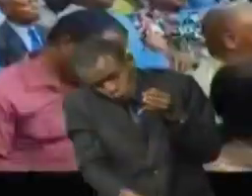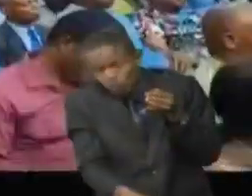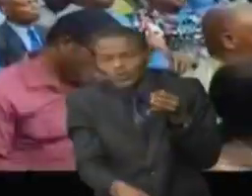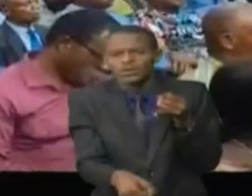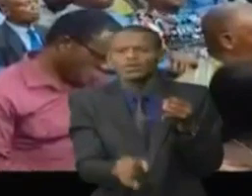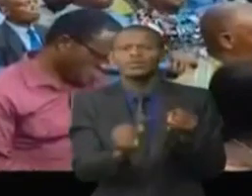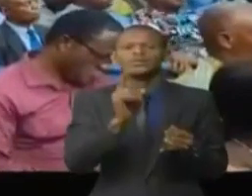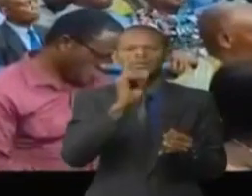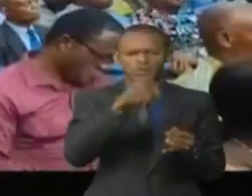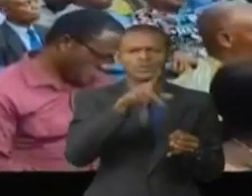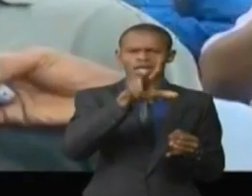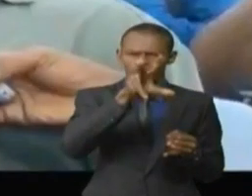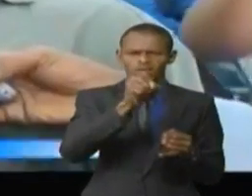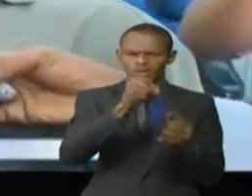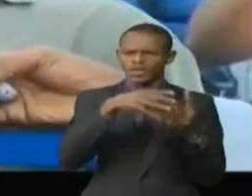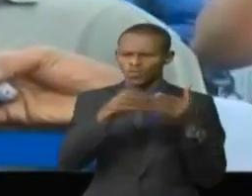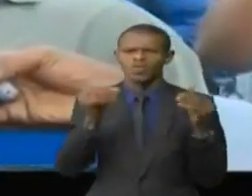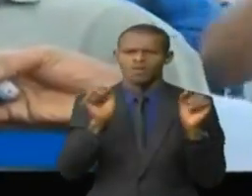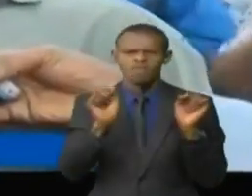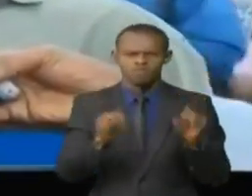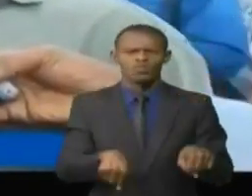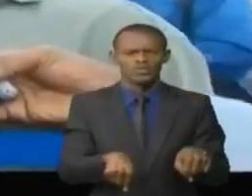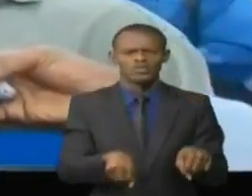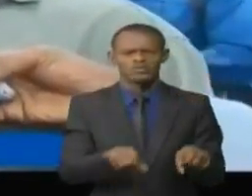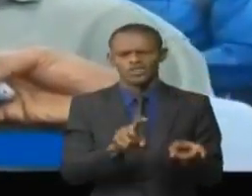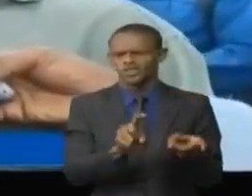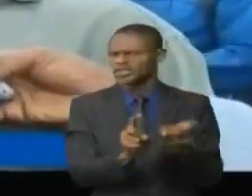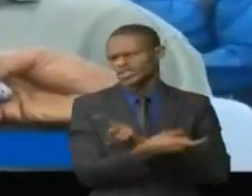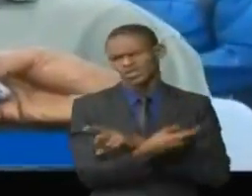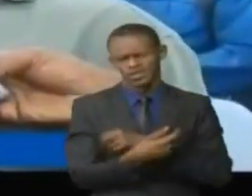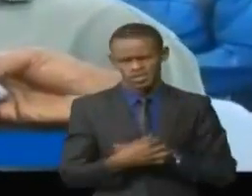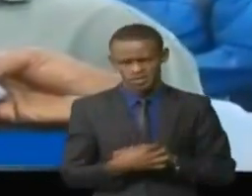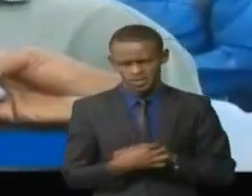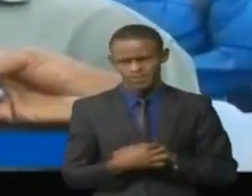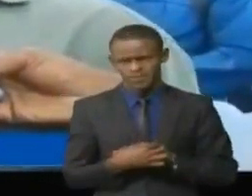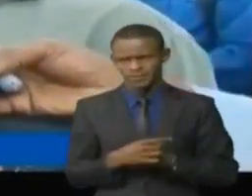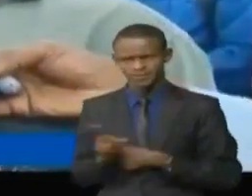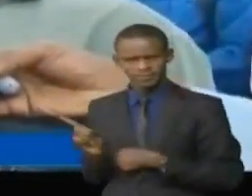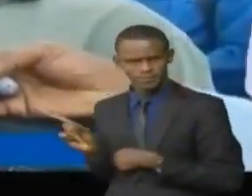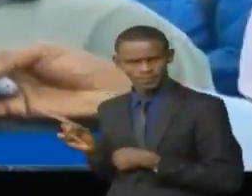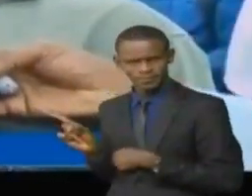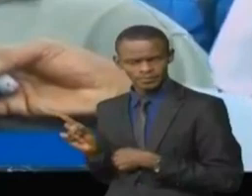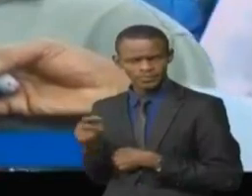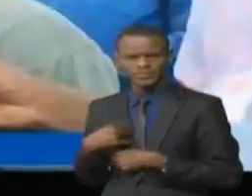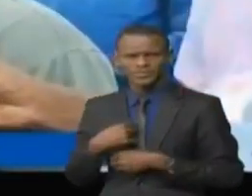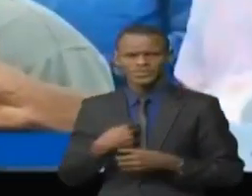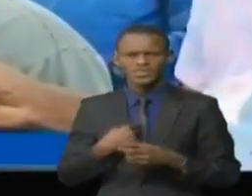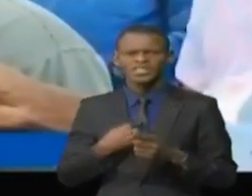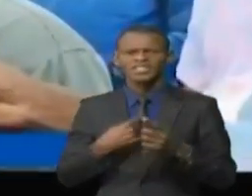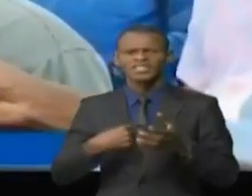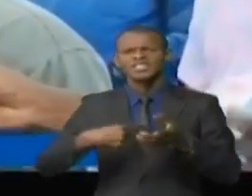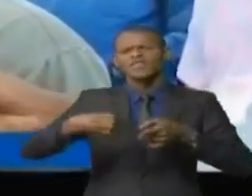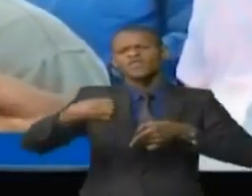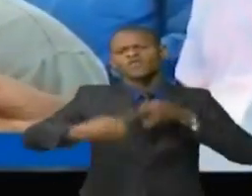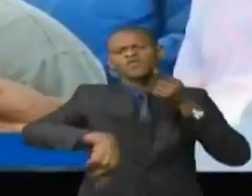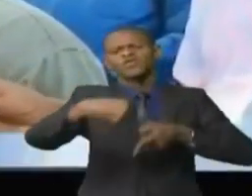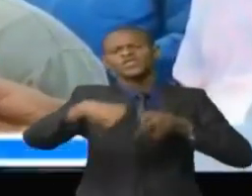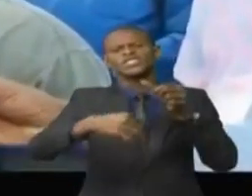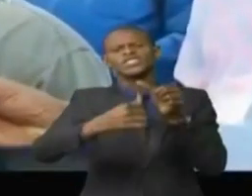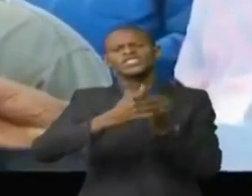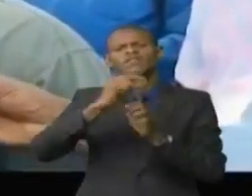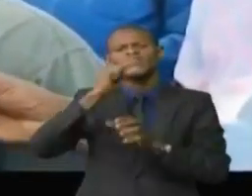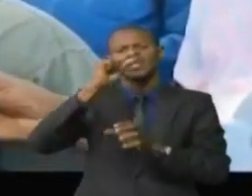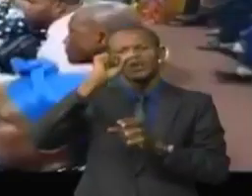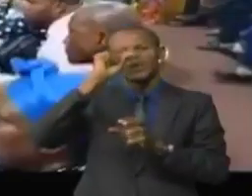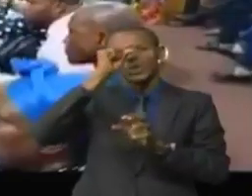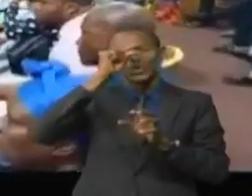paritaires INAP gouvernement. Nous avons discuté avec le gouvernement, les cahiers d'échelle des agents fonctionnaires de l'État, mais un faux parrain qui circule